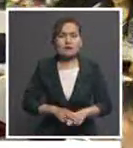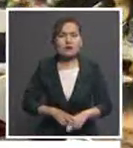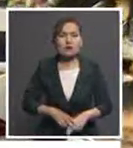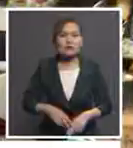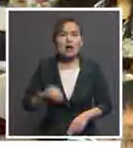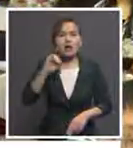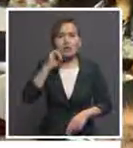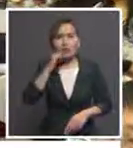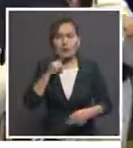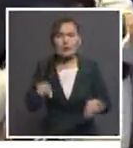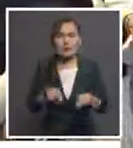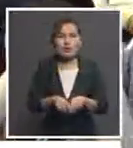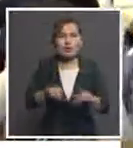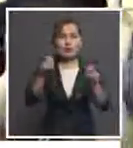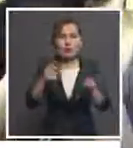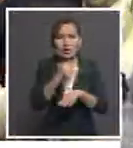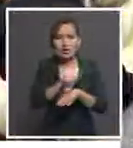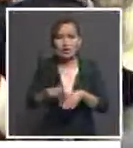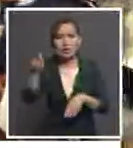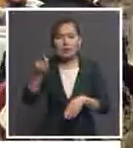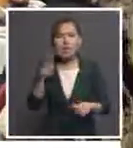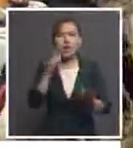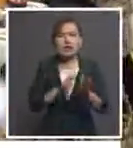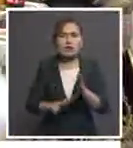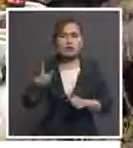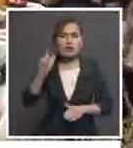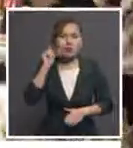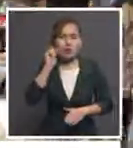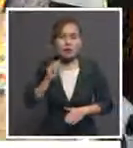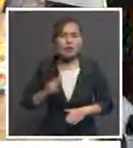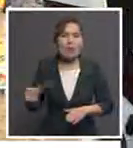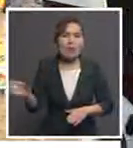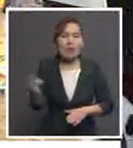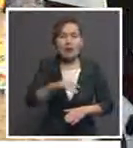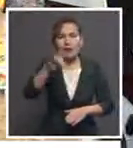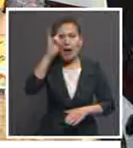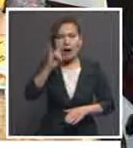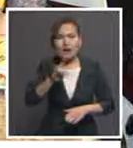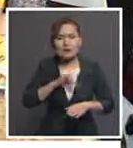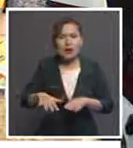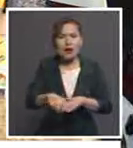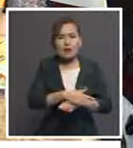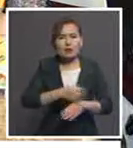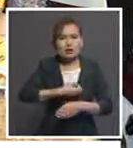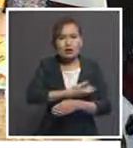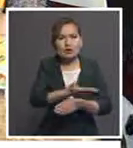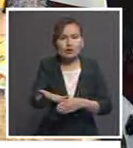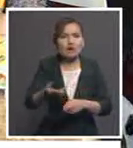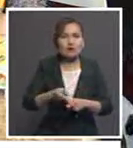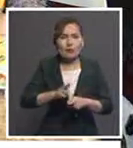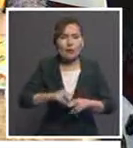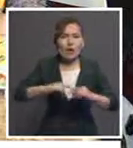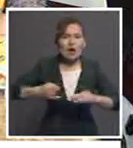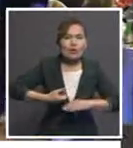Амангүл әже Даниядан арнайы келіпті. 83 жастағы кейуана шашу шашып қонақтарды қуантты. Ұлық мерекеге әжейдің